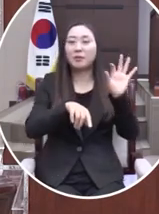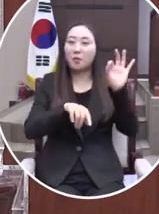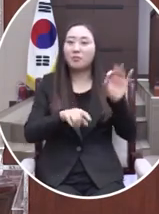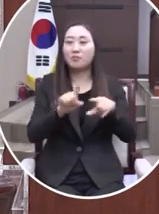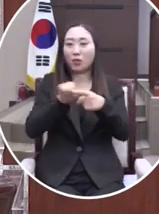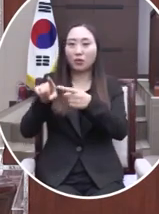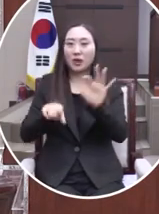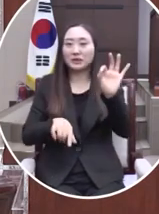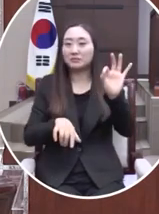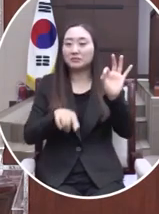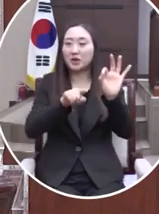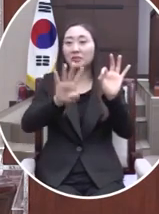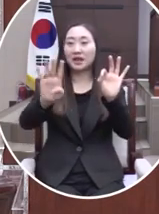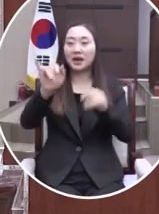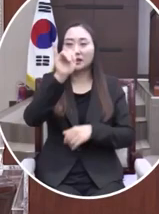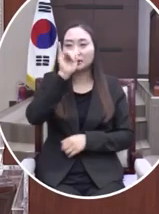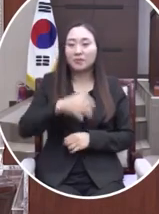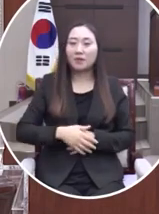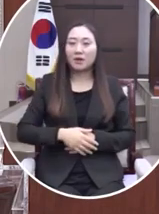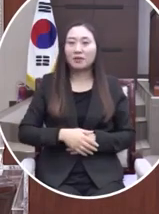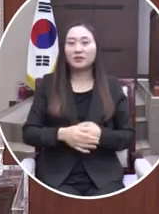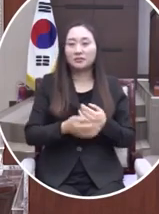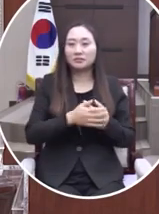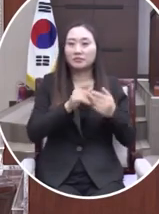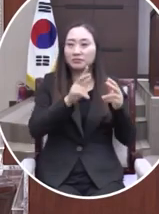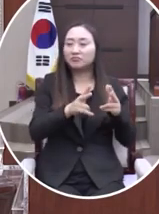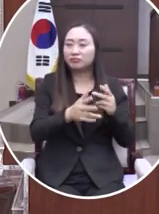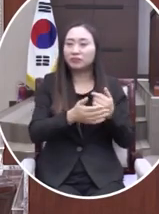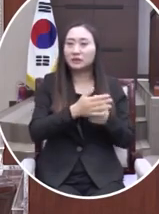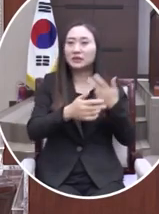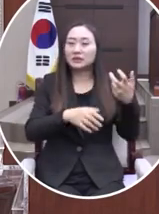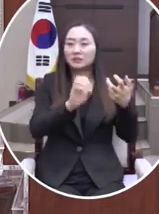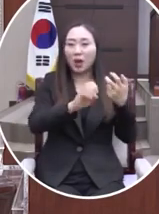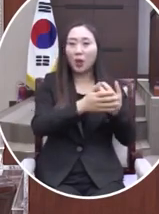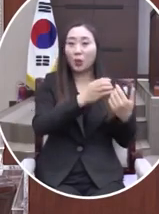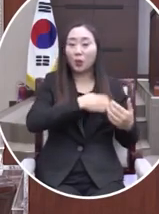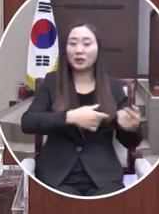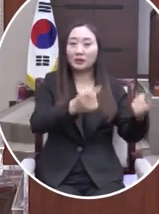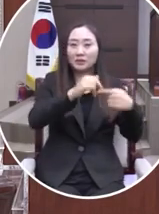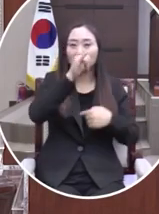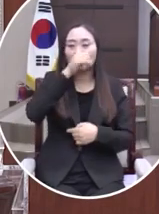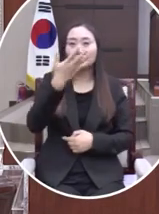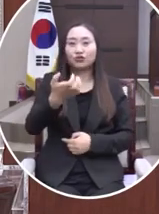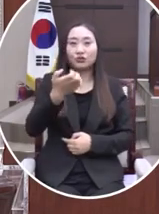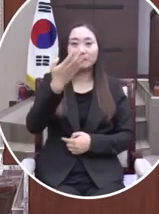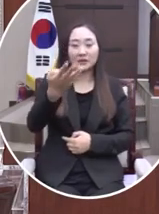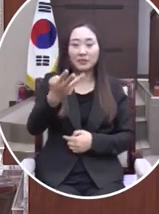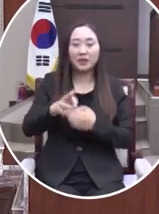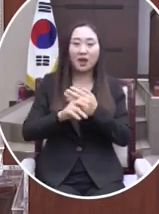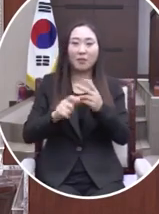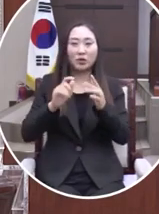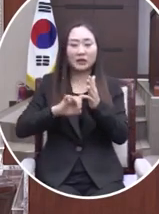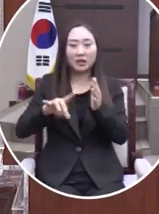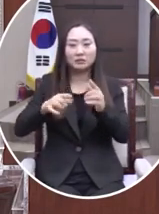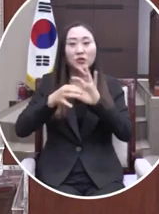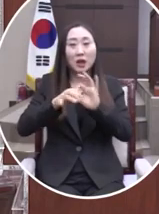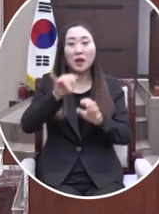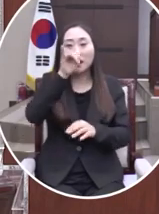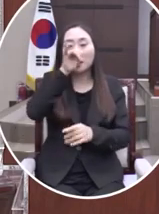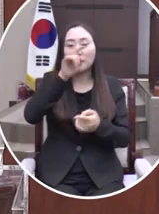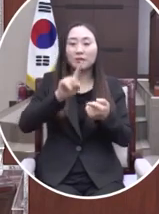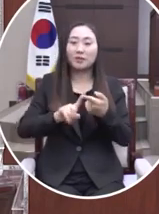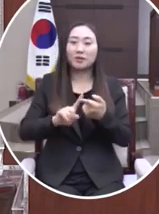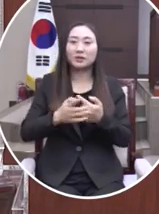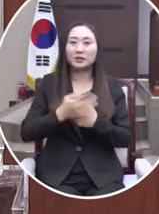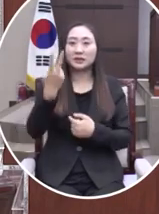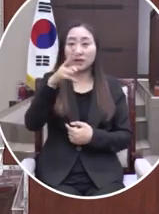선정했습니다. 70개의 동단위 시민 참여 사업과 93개의 주민세 환원 사업 외에 2022년